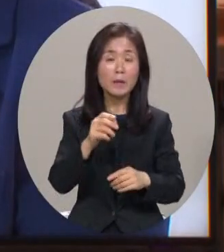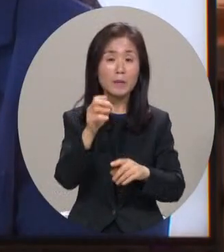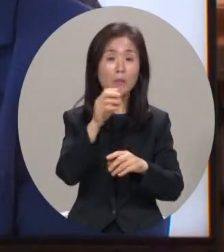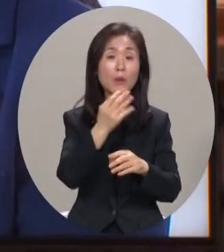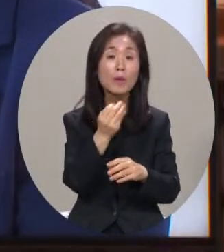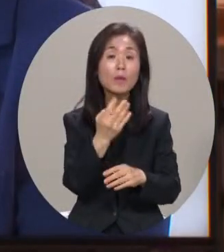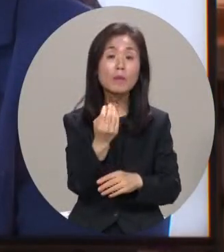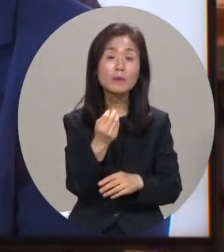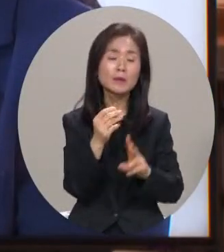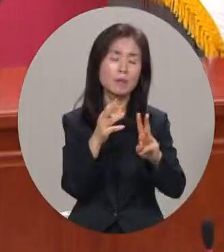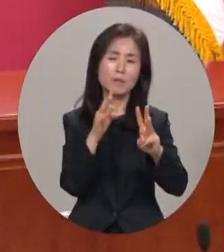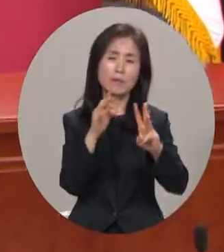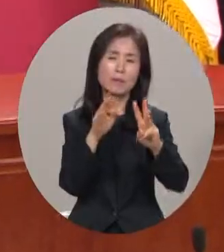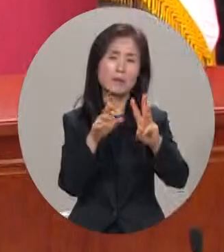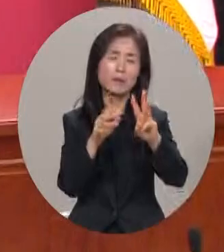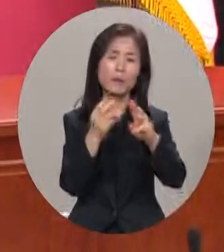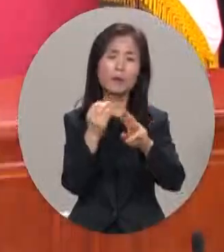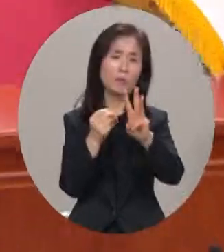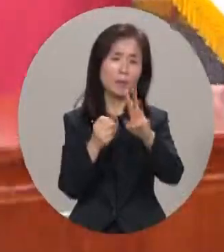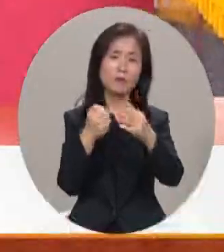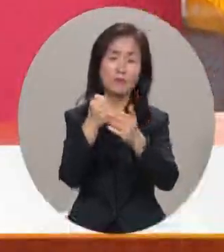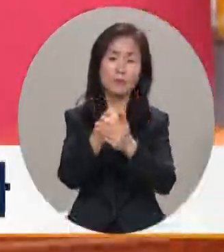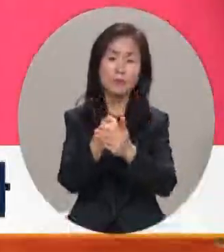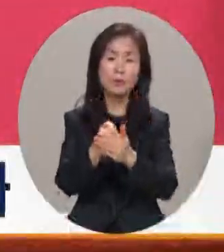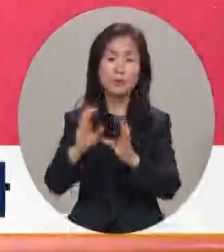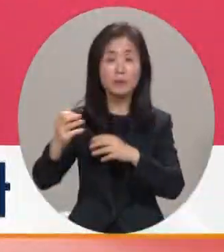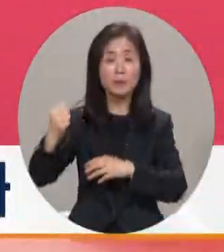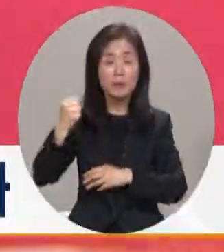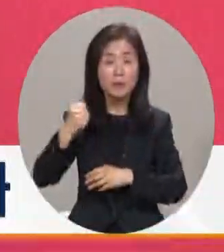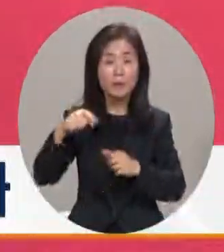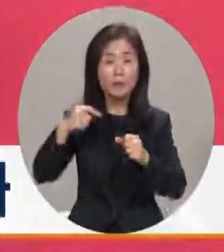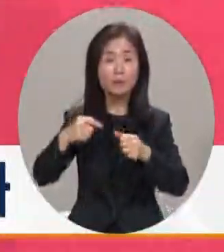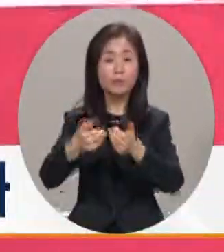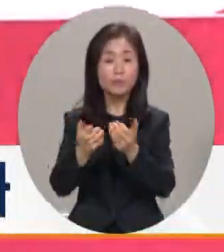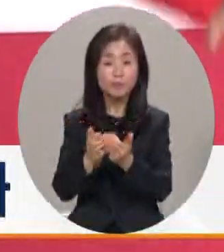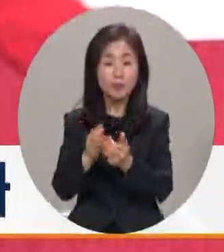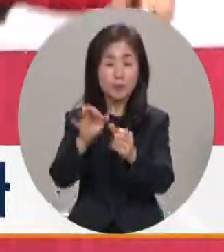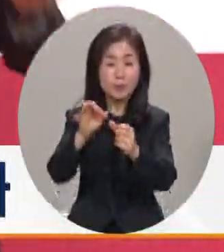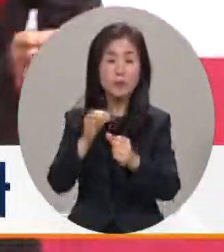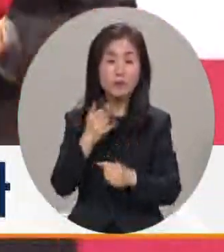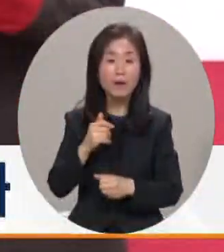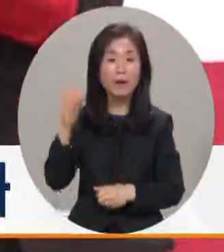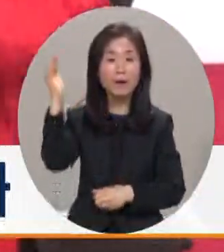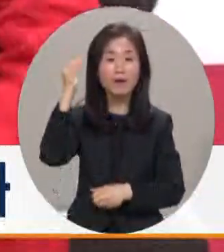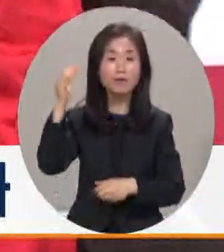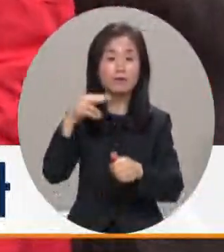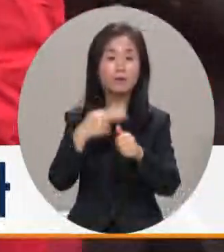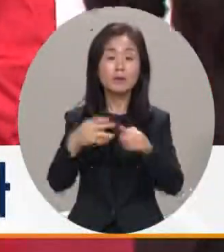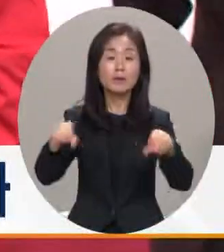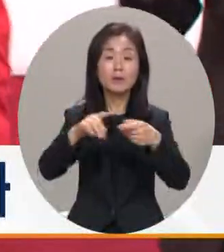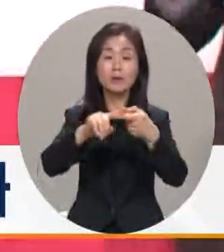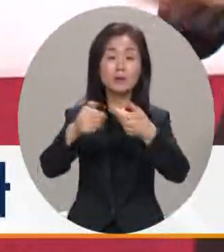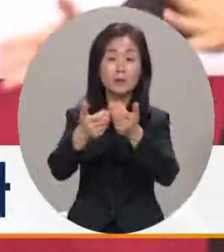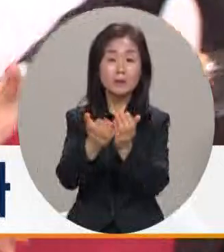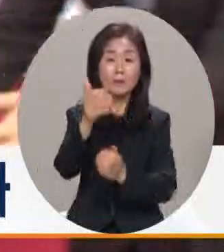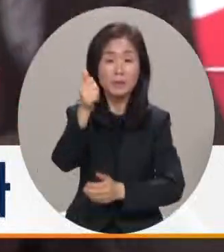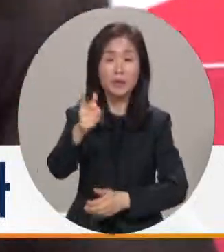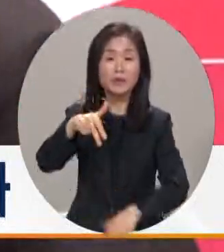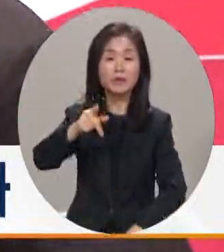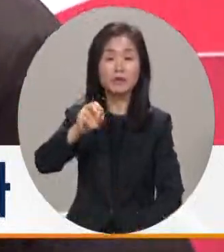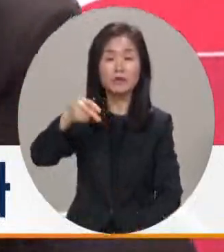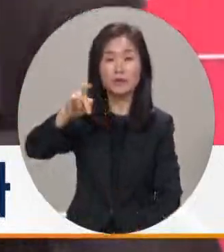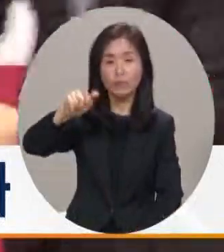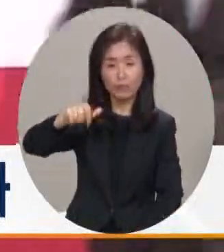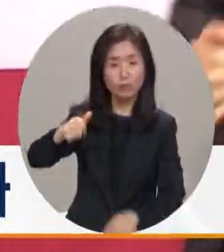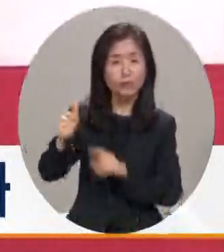3번에 배치됐습니다 국민의 힘 교육분야 영입 인재였던 전 한국교원 단체 총연합회장 정성국